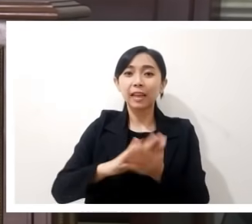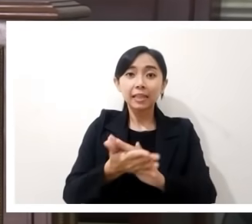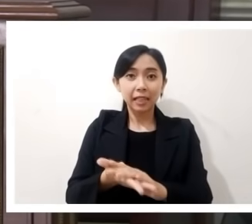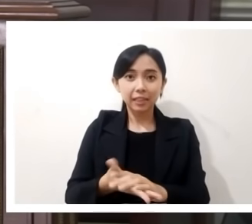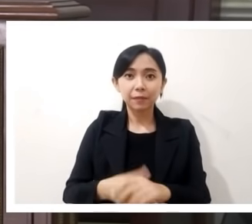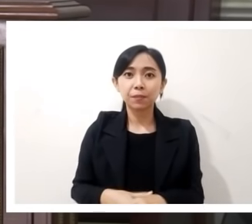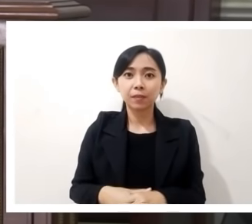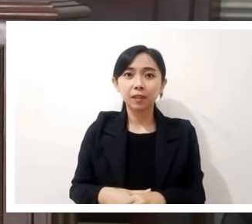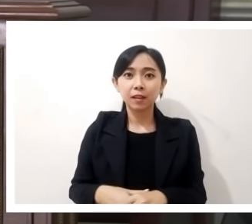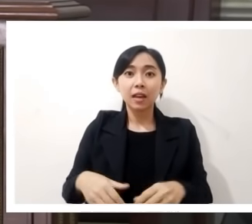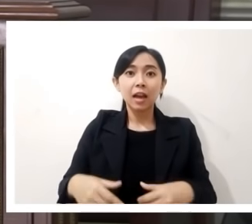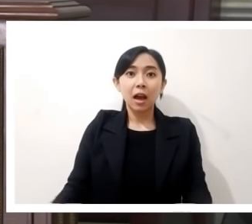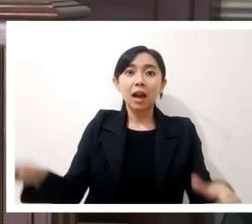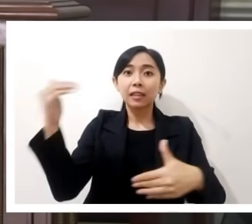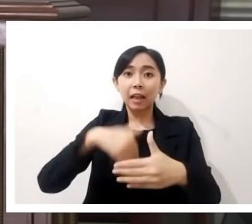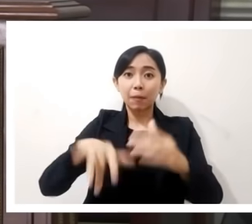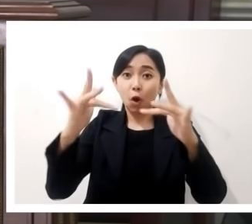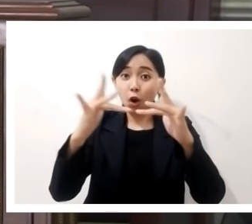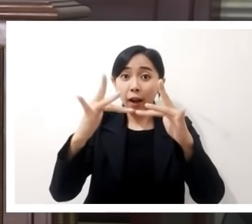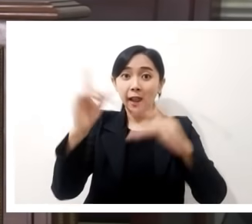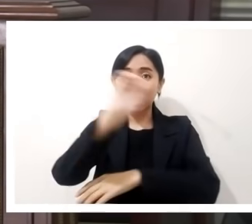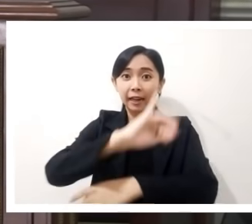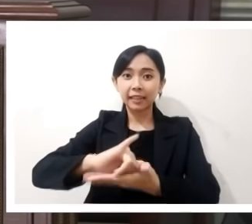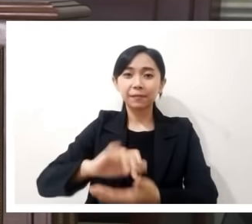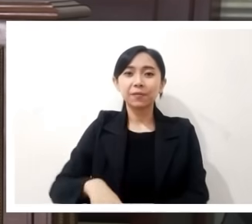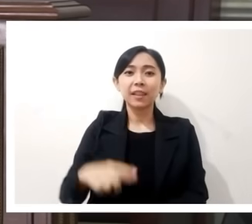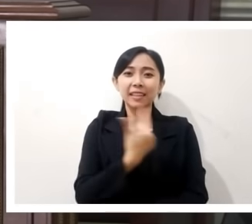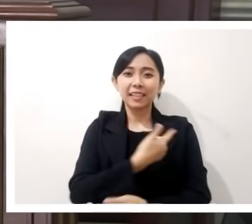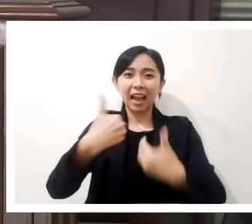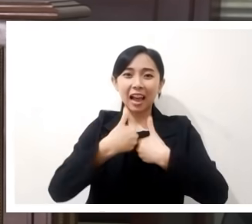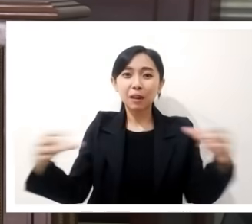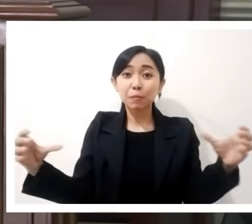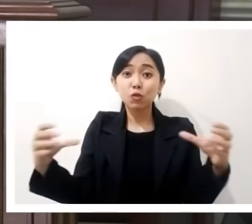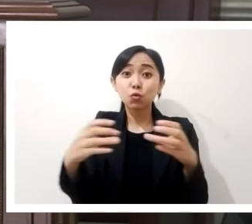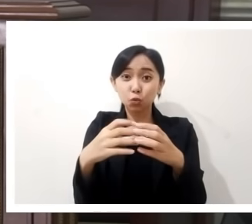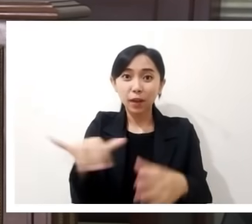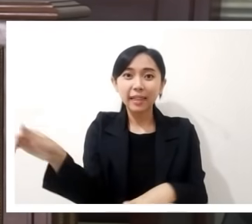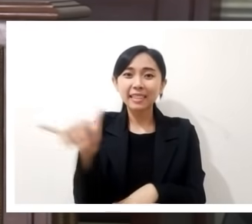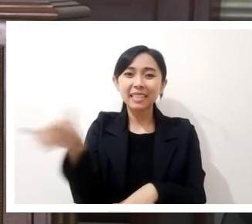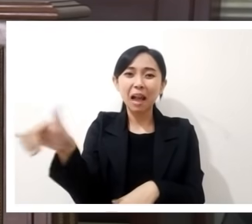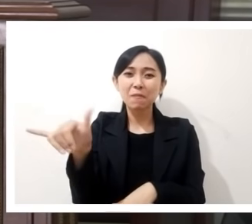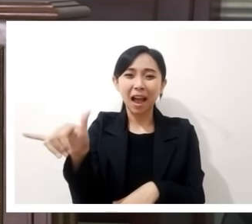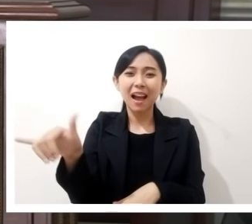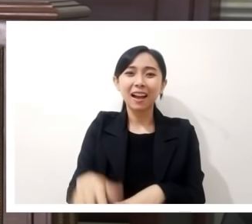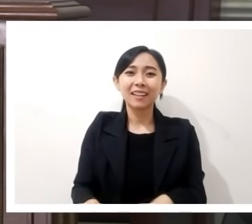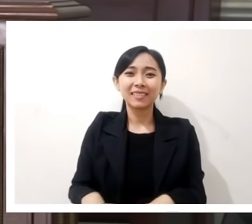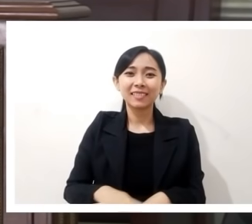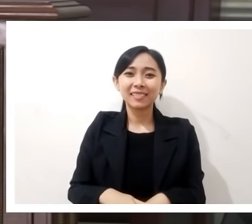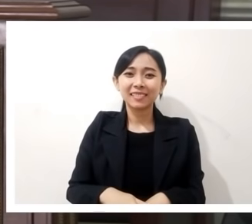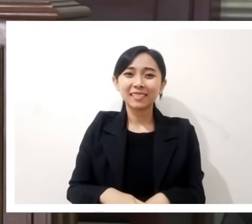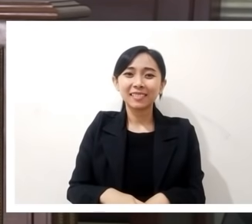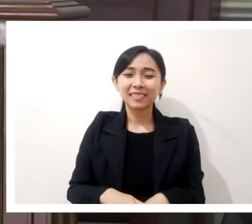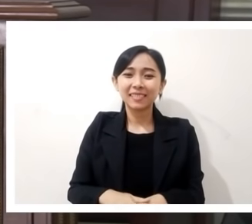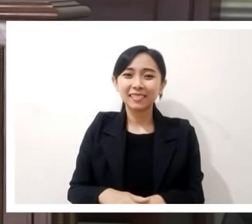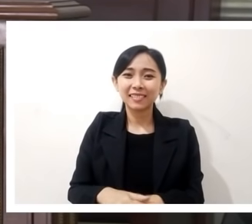meskipun secara virtual, kita tetap dapat mewujudkan aspek persekutuan dengan sesama umat ibadah sesaat ibadah